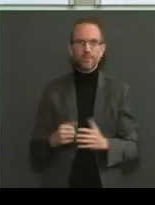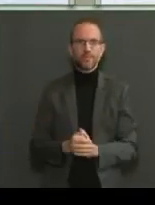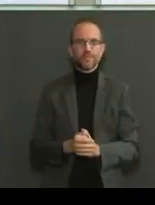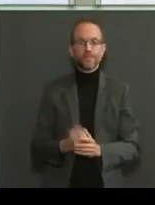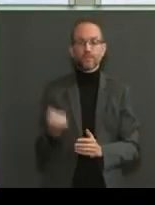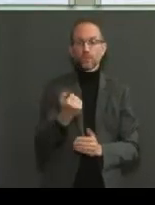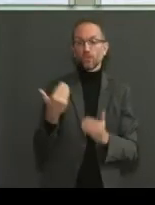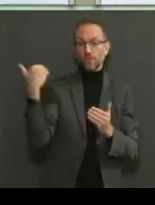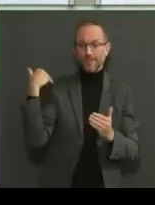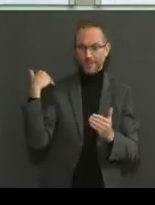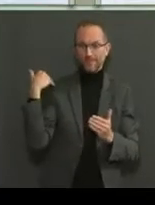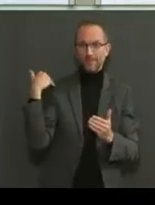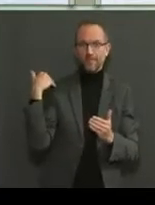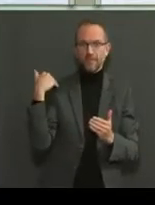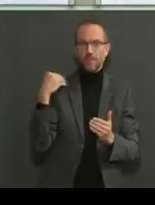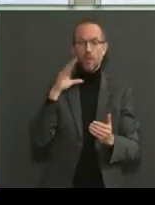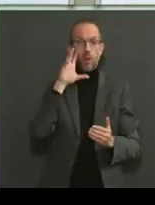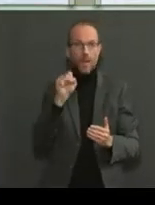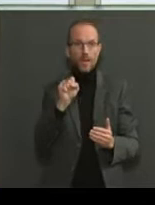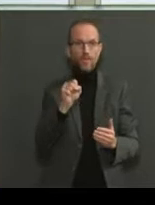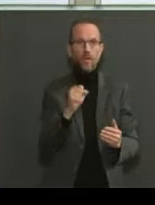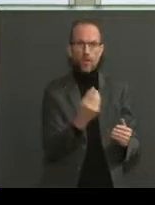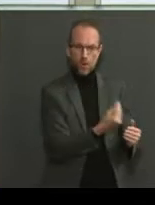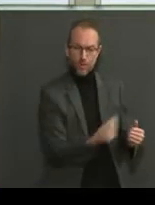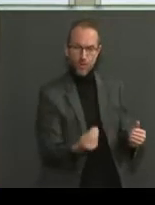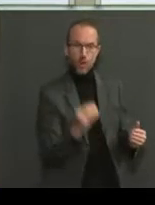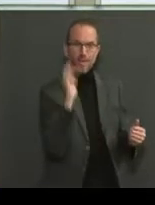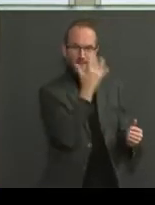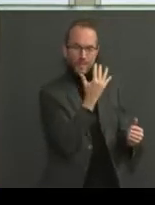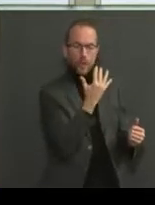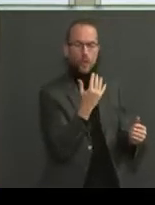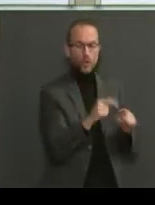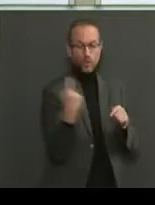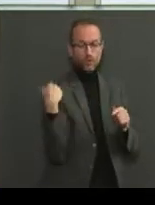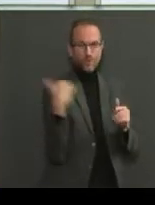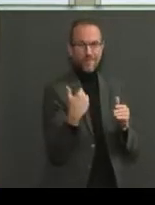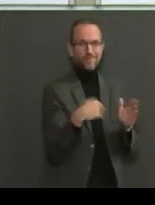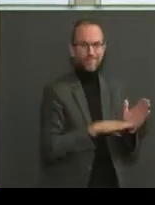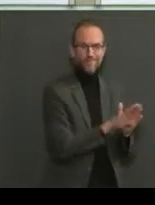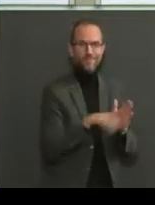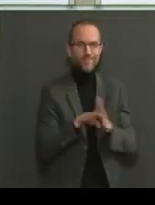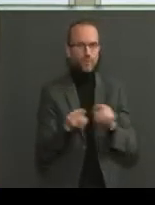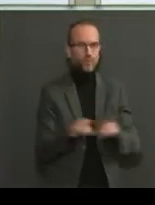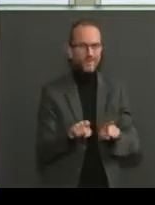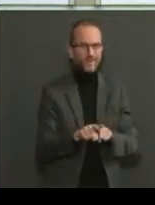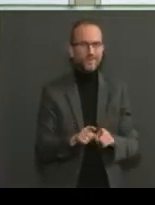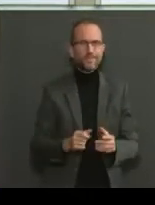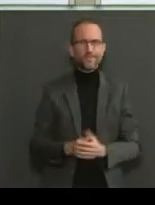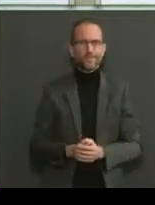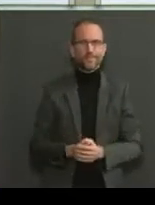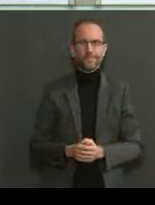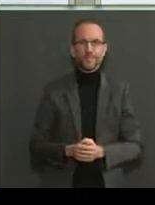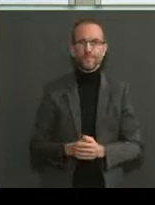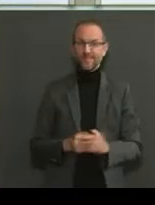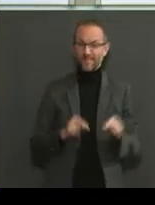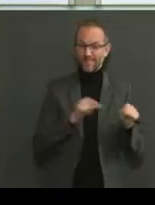augmentation chez les enfants et les adolescents. Nous ne pouvons pas dire avec certitude que cela